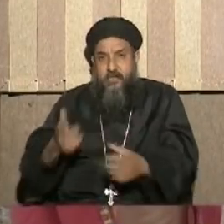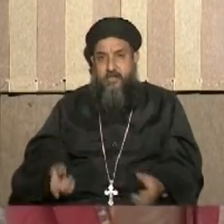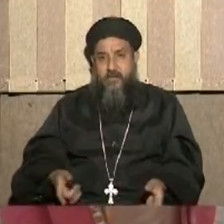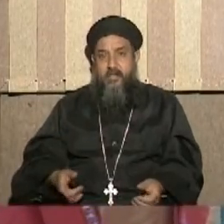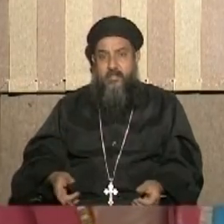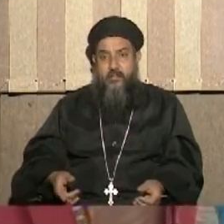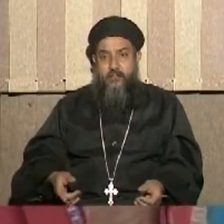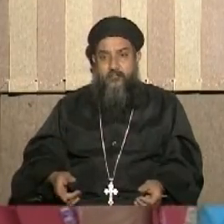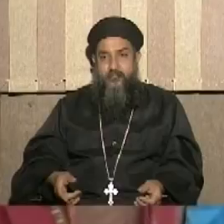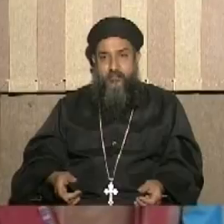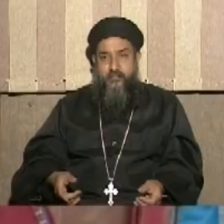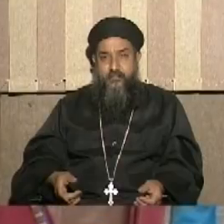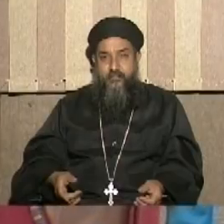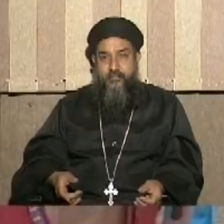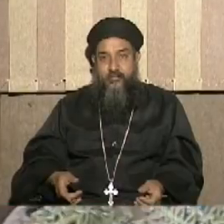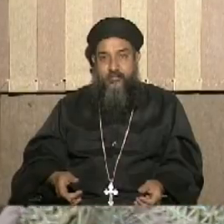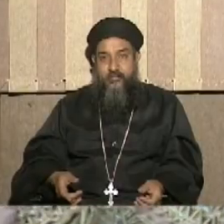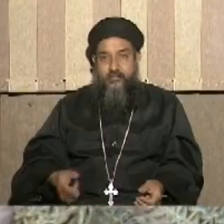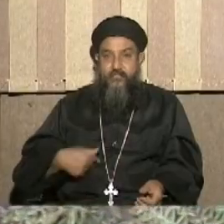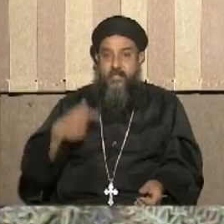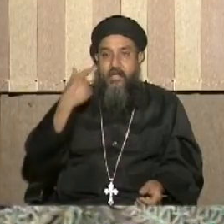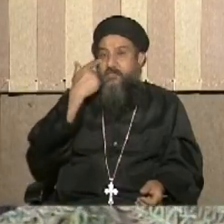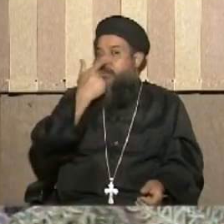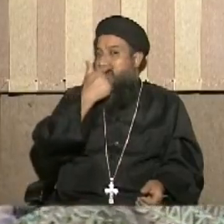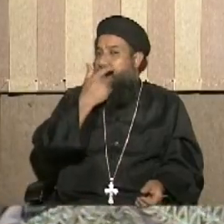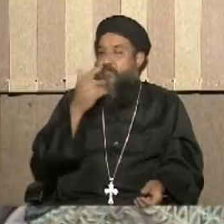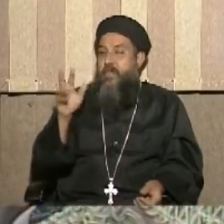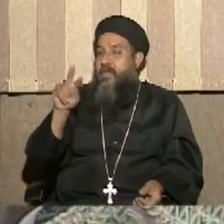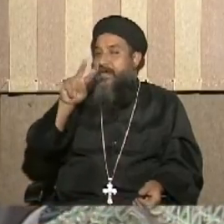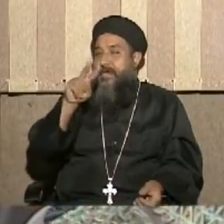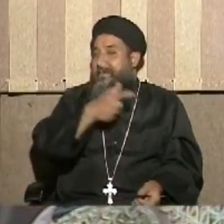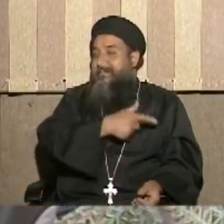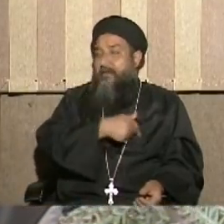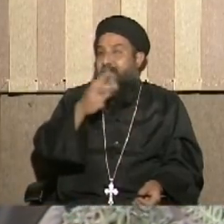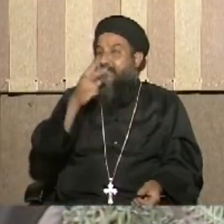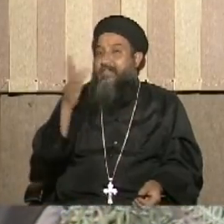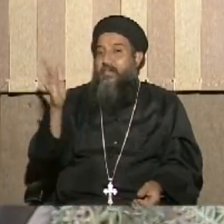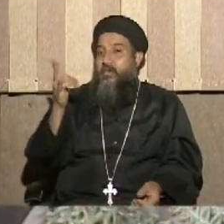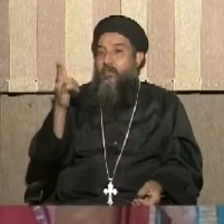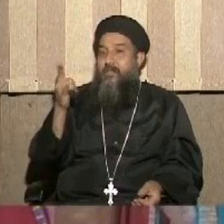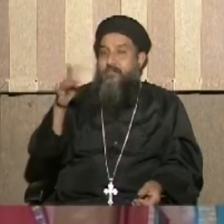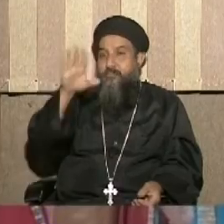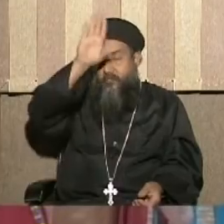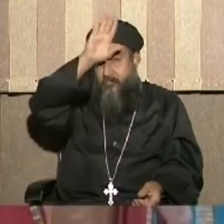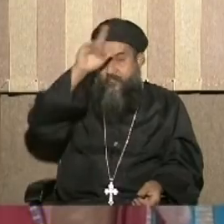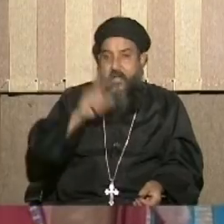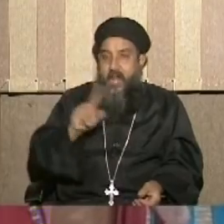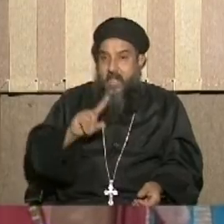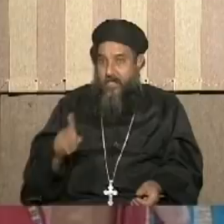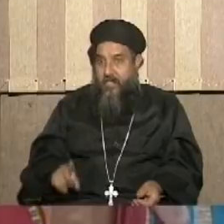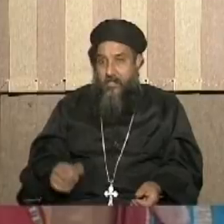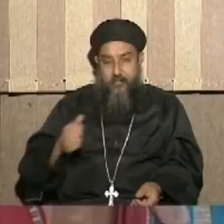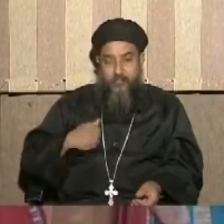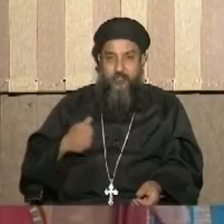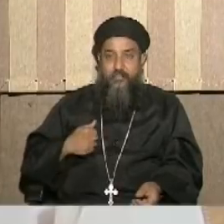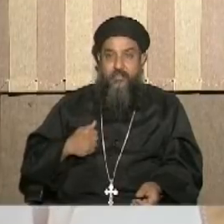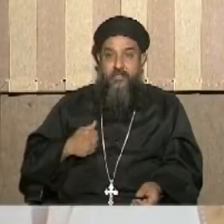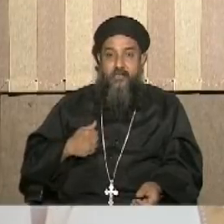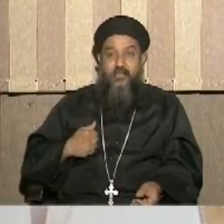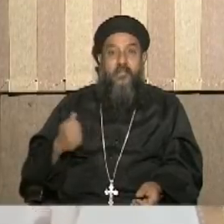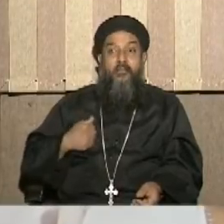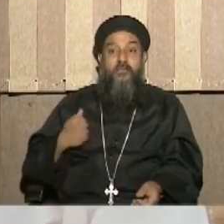ليه؟ مش حاجه. انا شايف اسم ماكسيموس ودوميريوس على الشراع بتاعكم. لا يا سيدي، مش